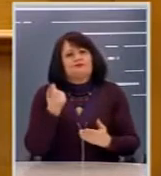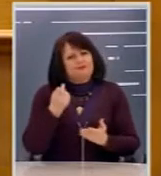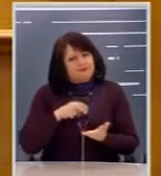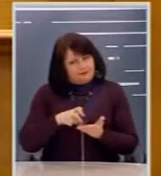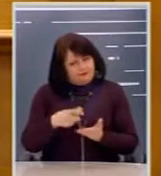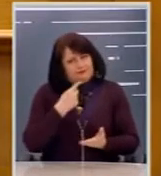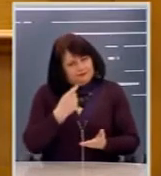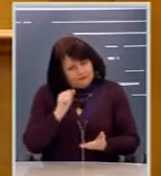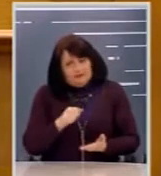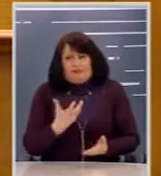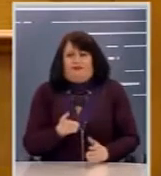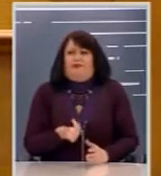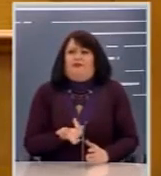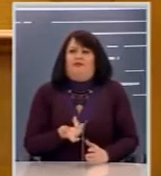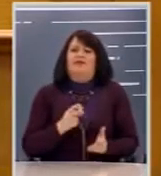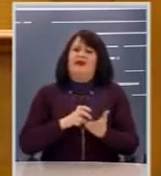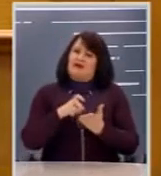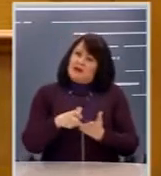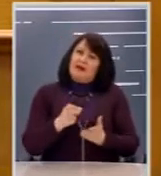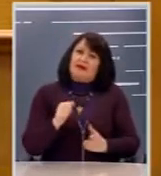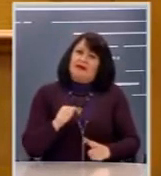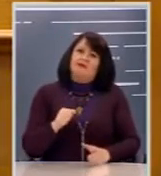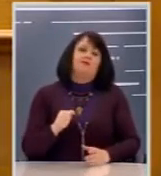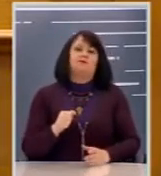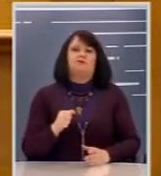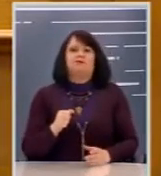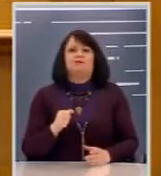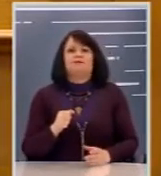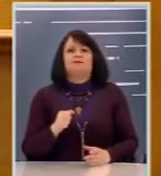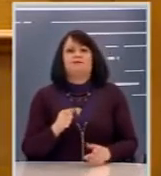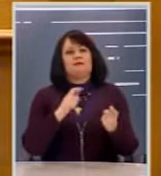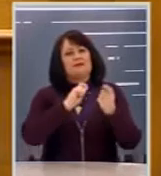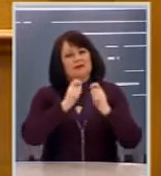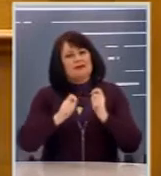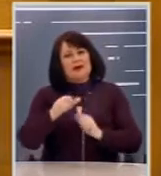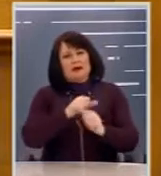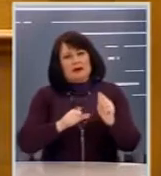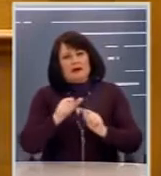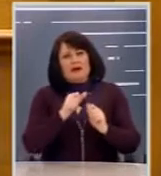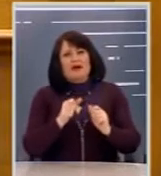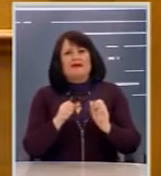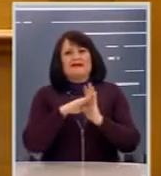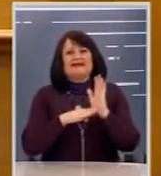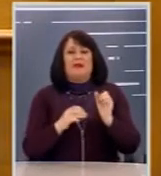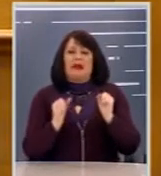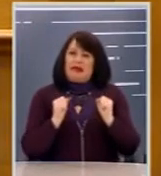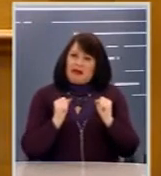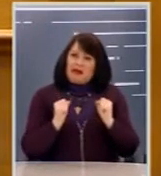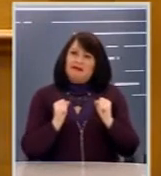λέω, έγιναν, παρά τις όποιες αλλαγές στο σύστημα υγείας,